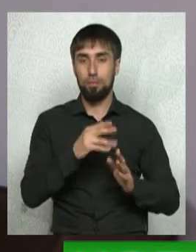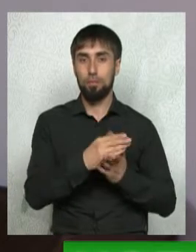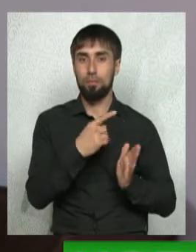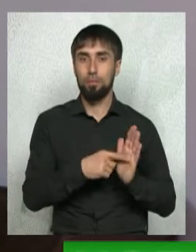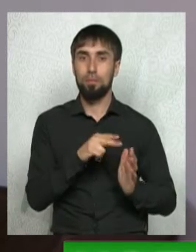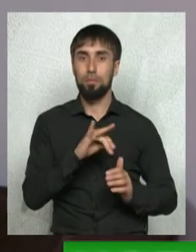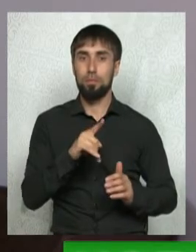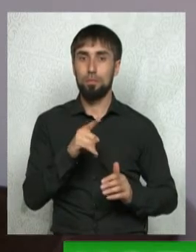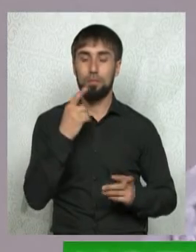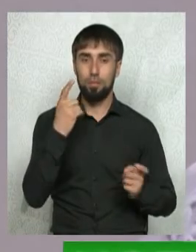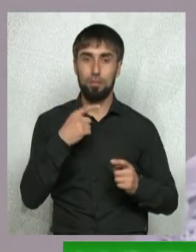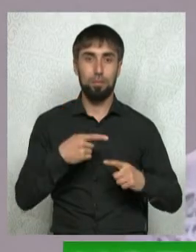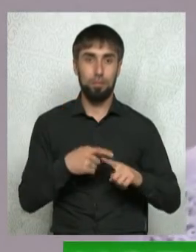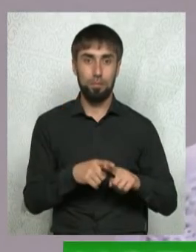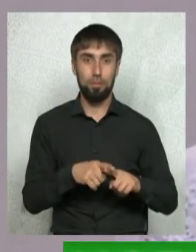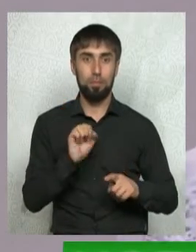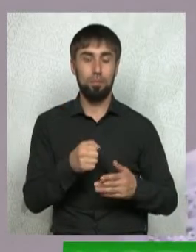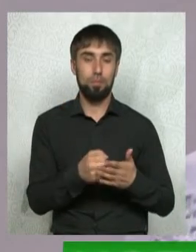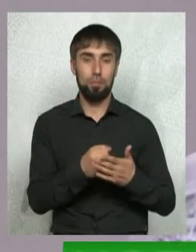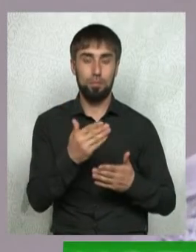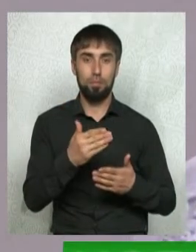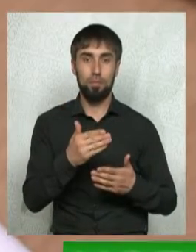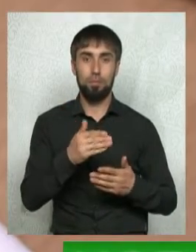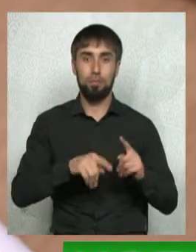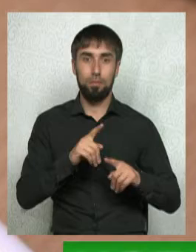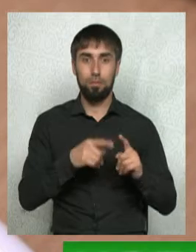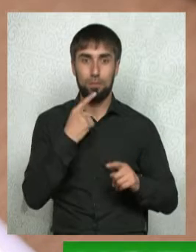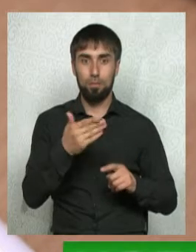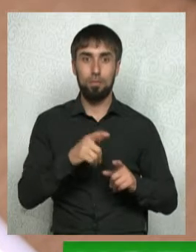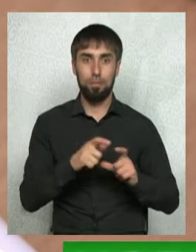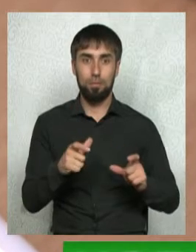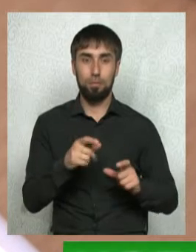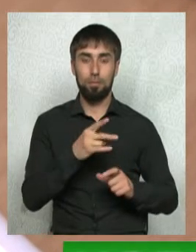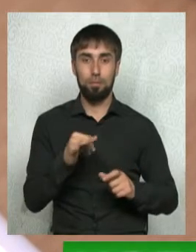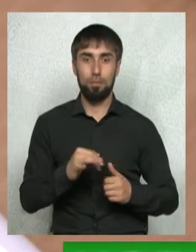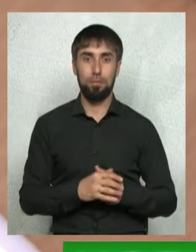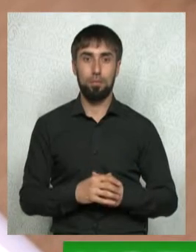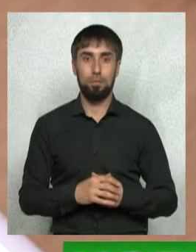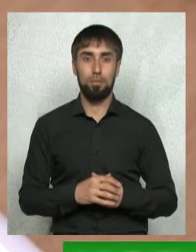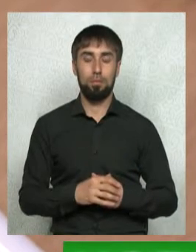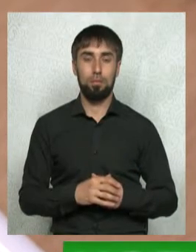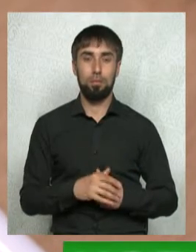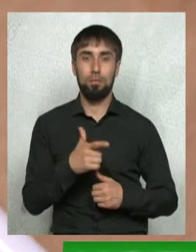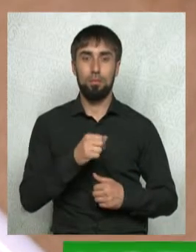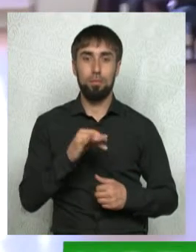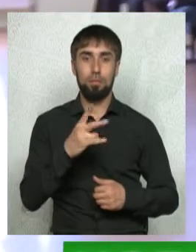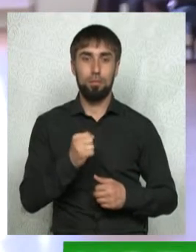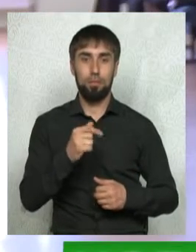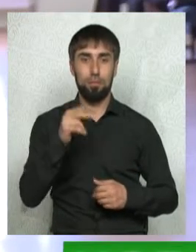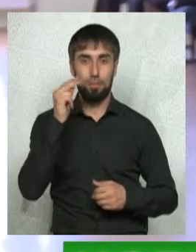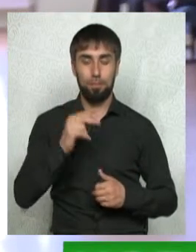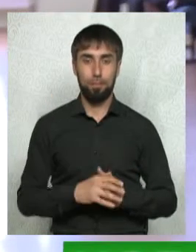как через информационные технологии добиться популяризации родного языка в школе, не используя при этом различные гаджеты на уроках.